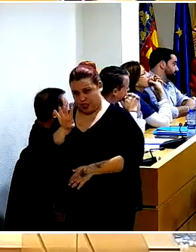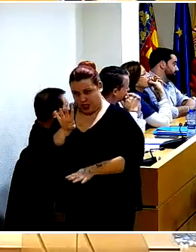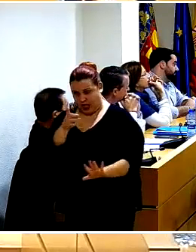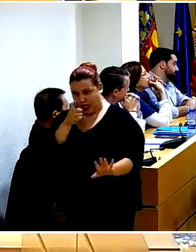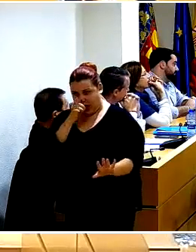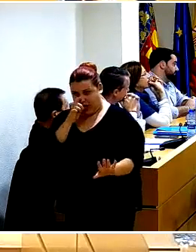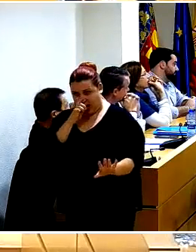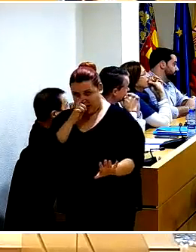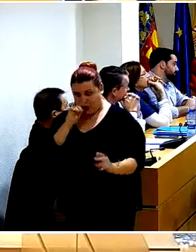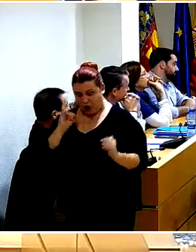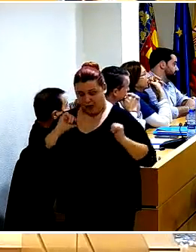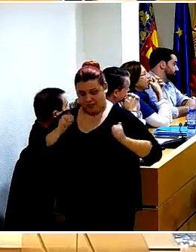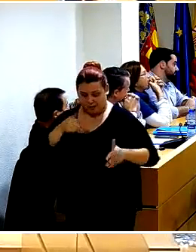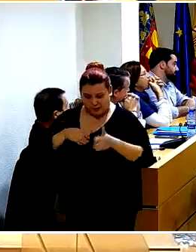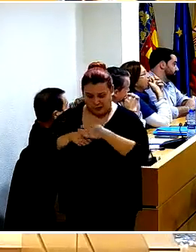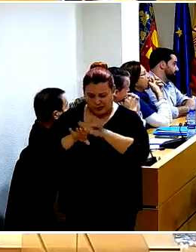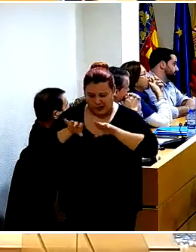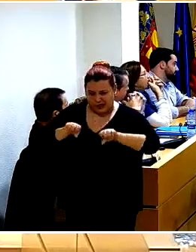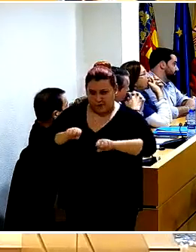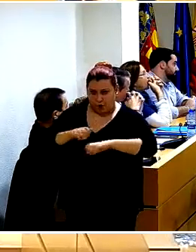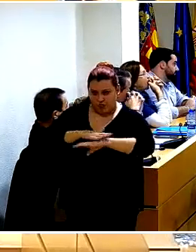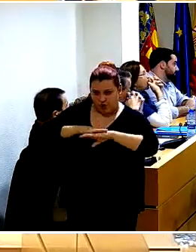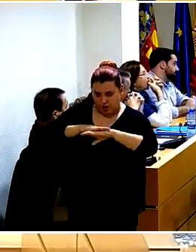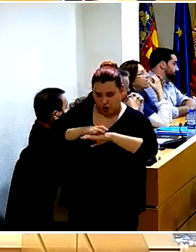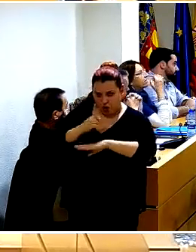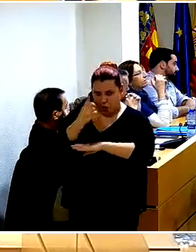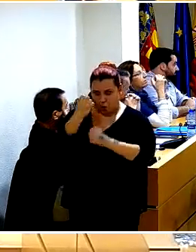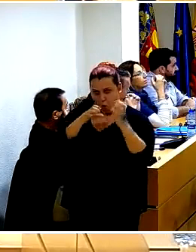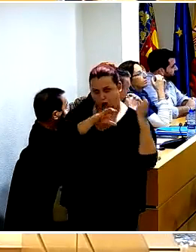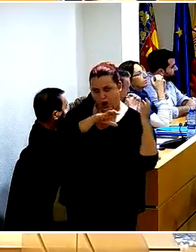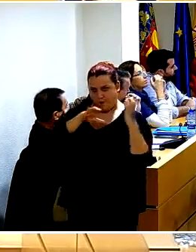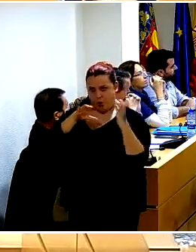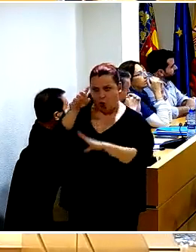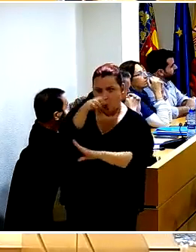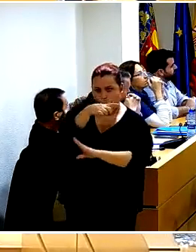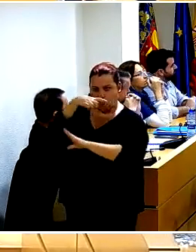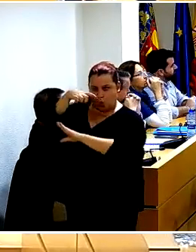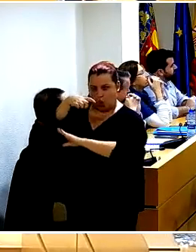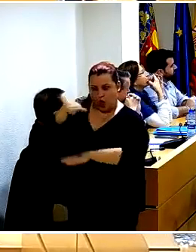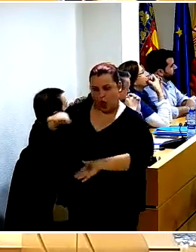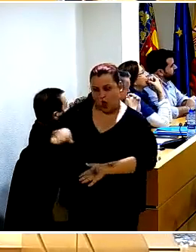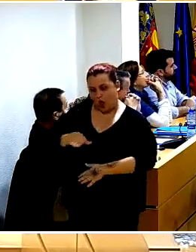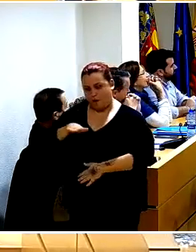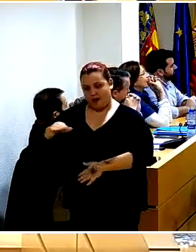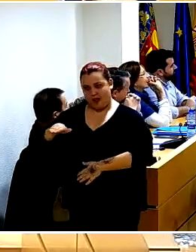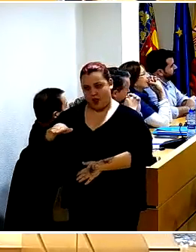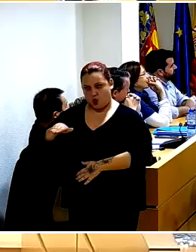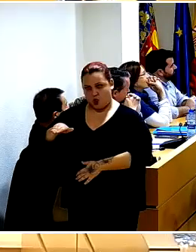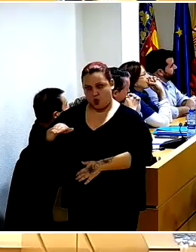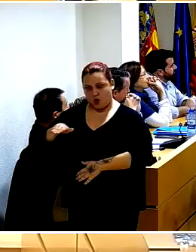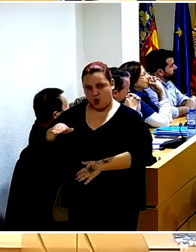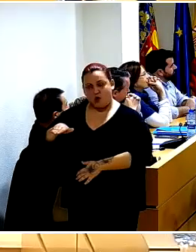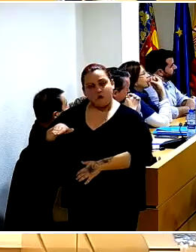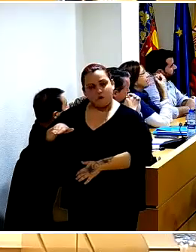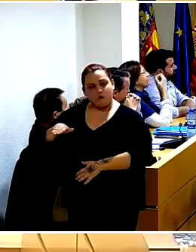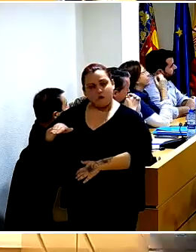entrarem a l'equip del govern, n'hi havia un camió grua que estava aparcat 4 mesos en el que era